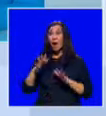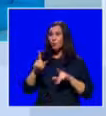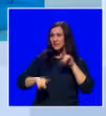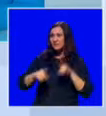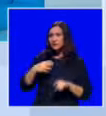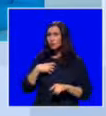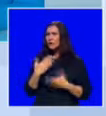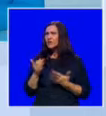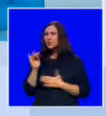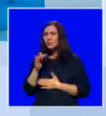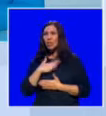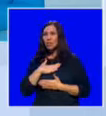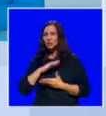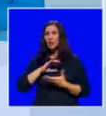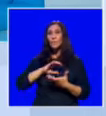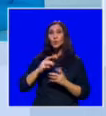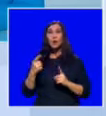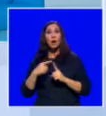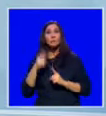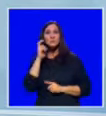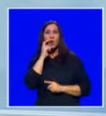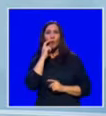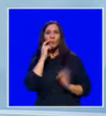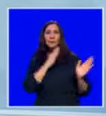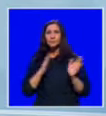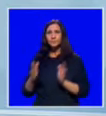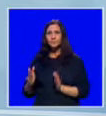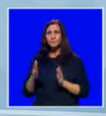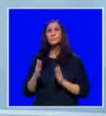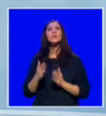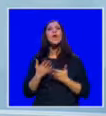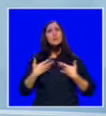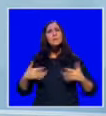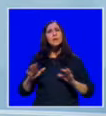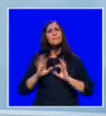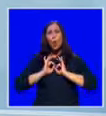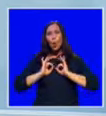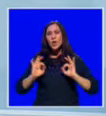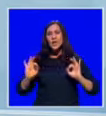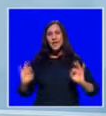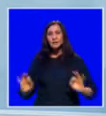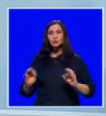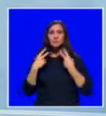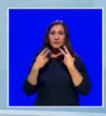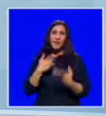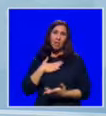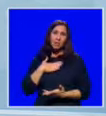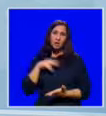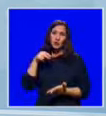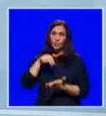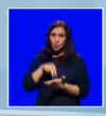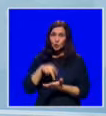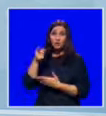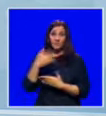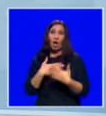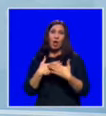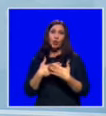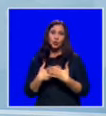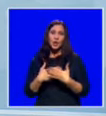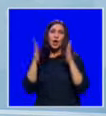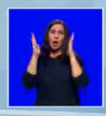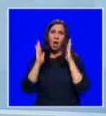бъде политиката ни спрямо Скопие? Ние много ясно също сме изразявали нашата позиция в това